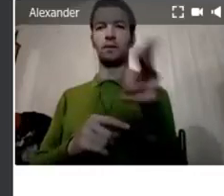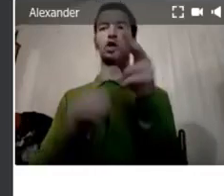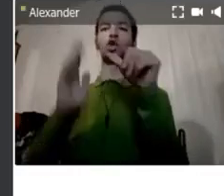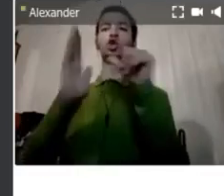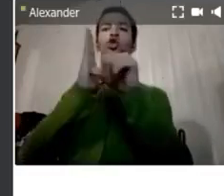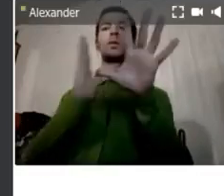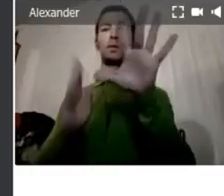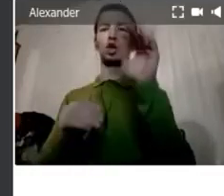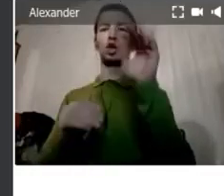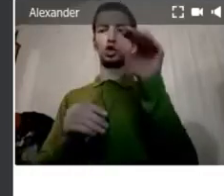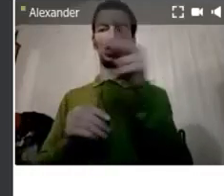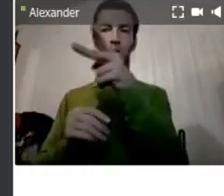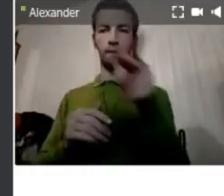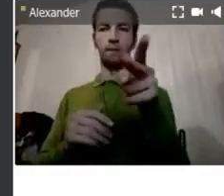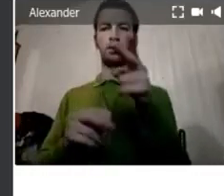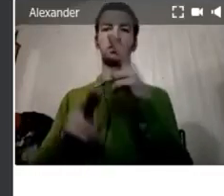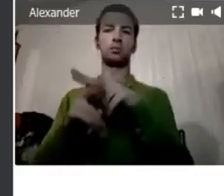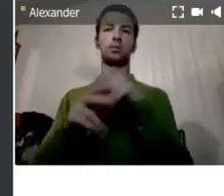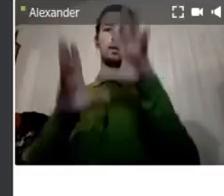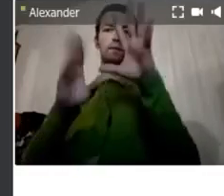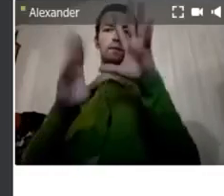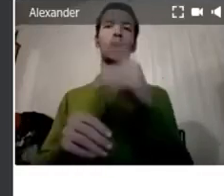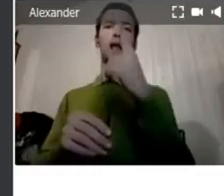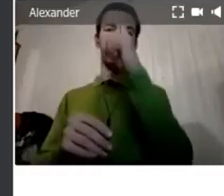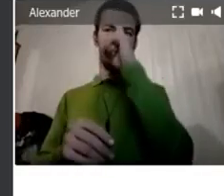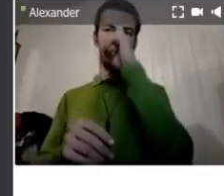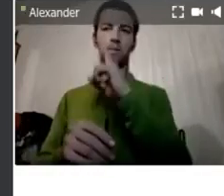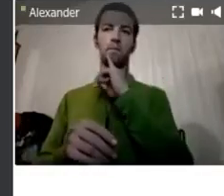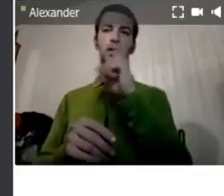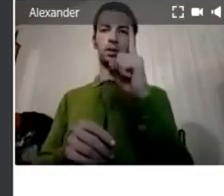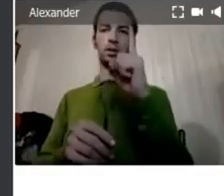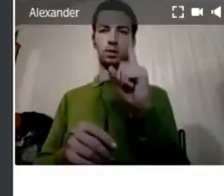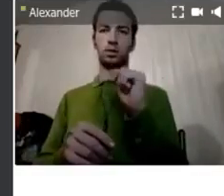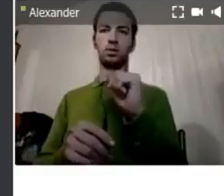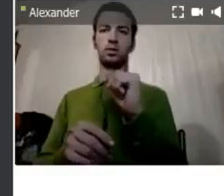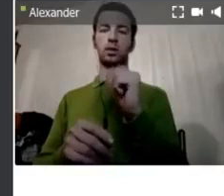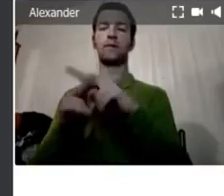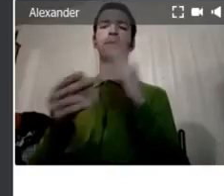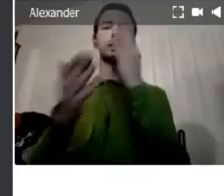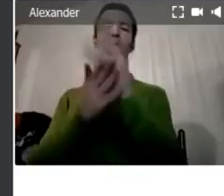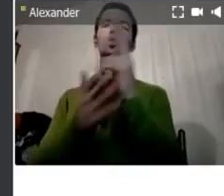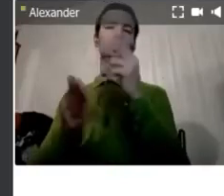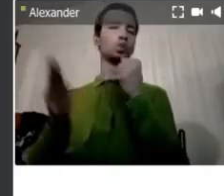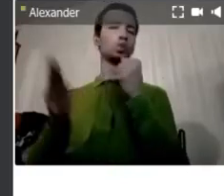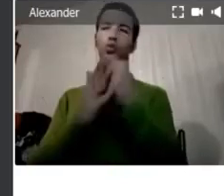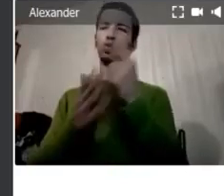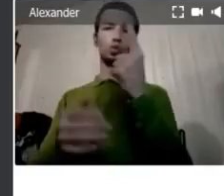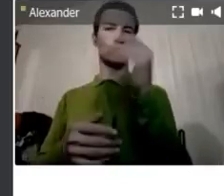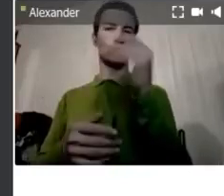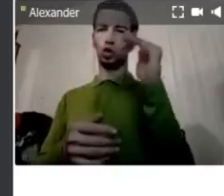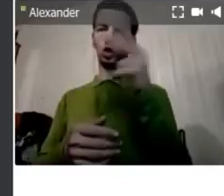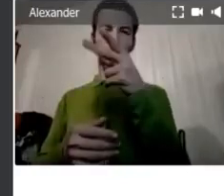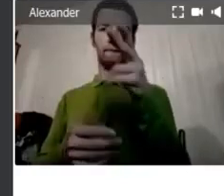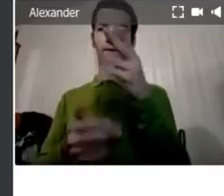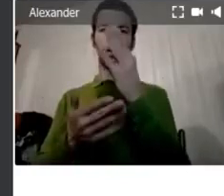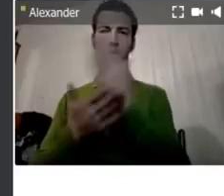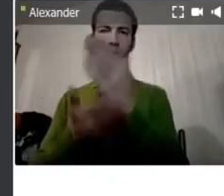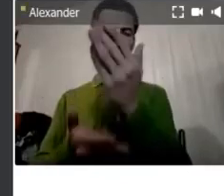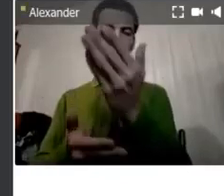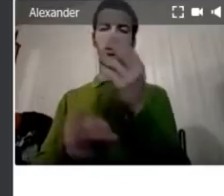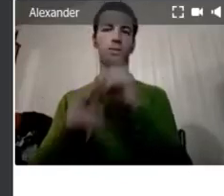можно заработать в лидерской карьере. То есть там реально там десятки миллионов